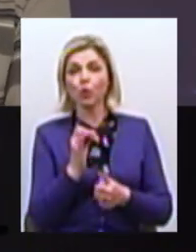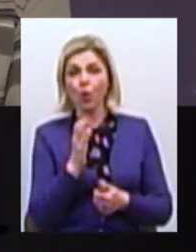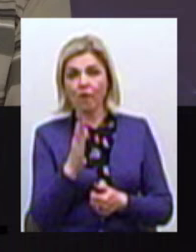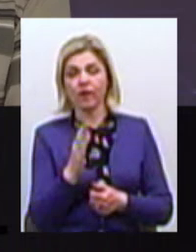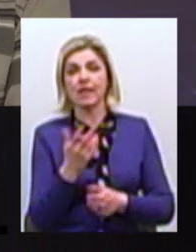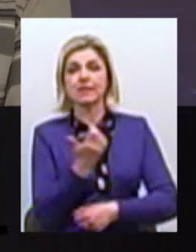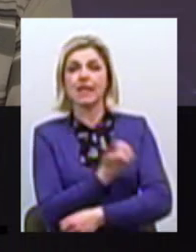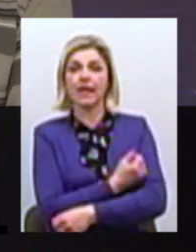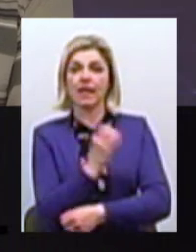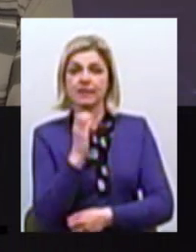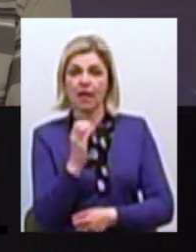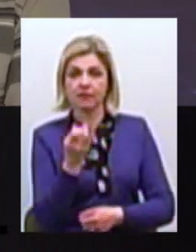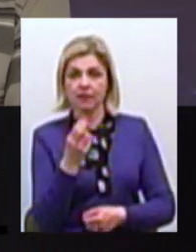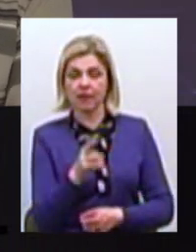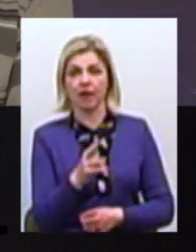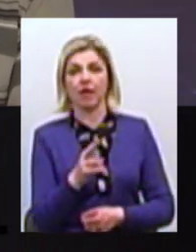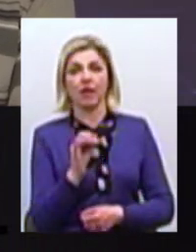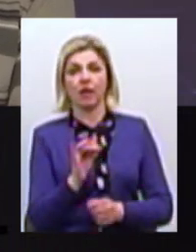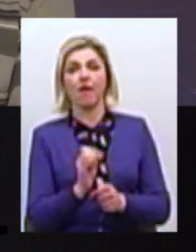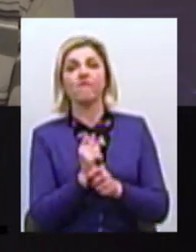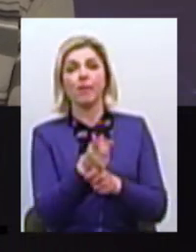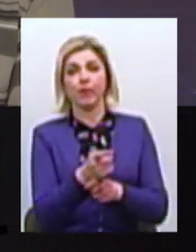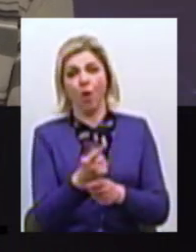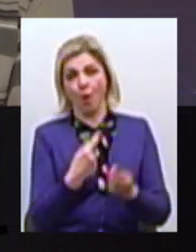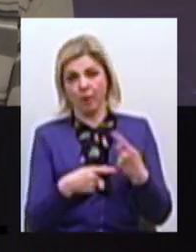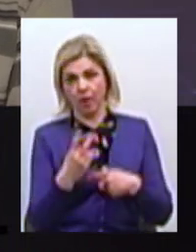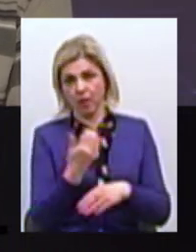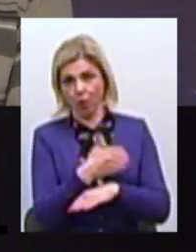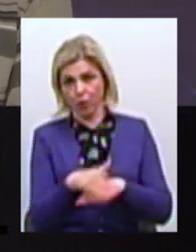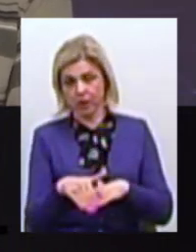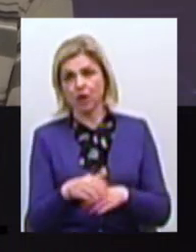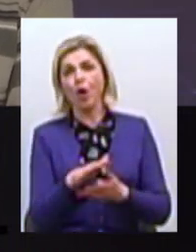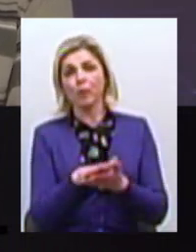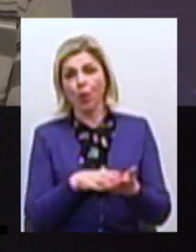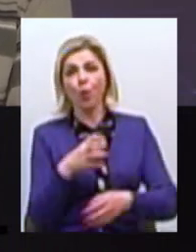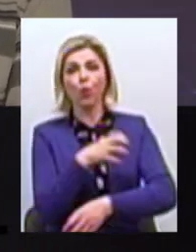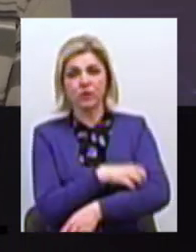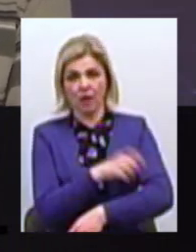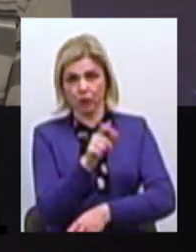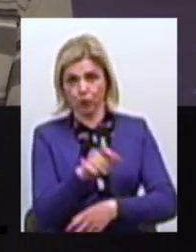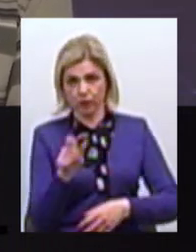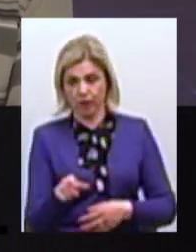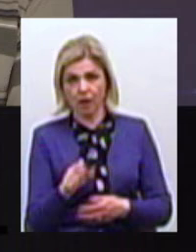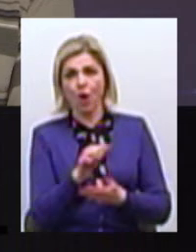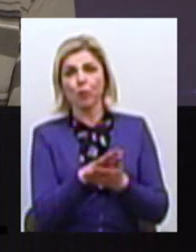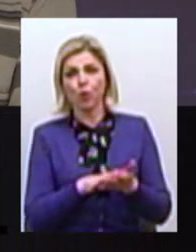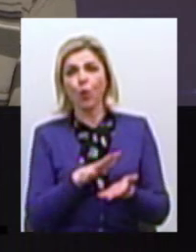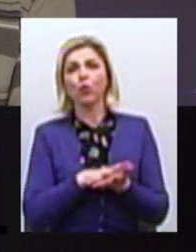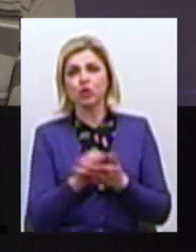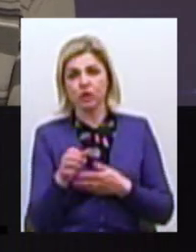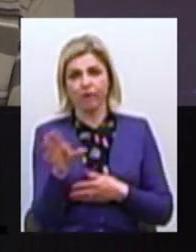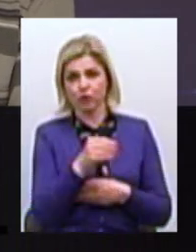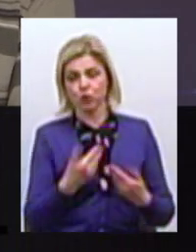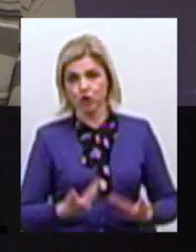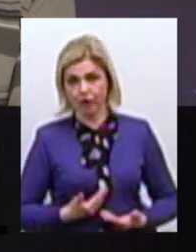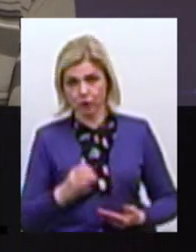То есть животное берется с улицы, стерилизуется, выбрасывается обратно на улицу. Продолжает кусать наших граждан, продолжает уничтожать всю живность.